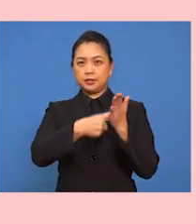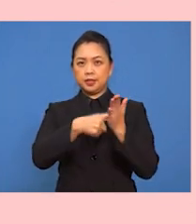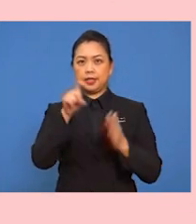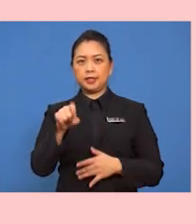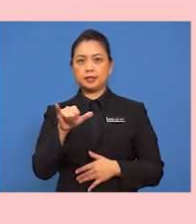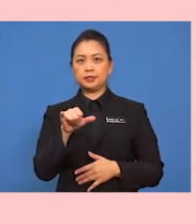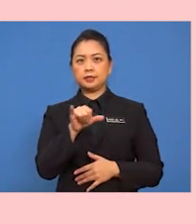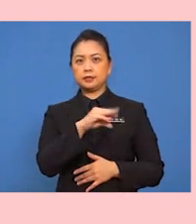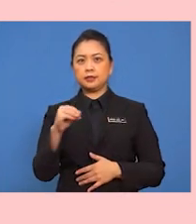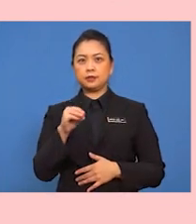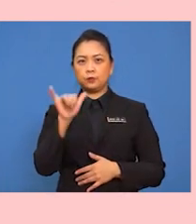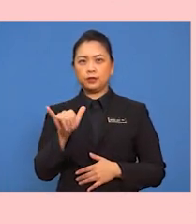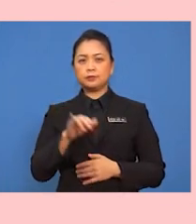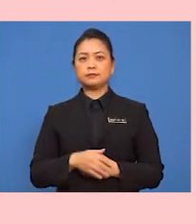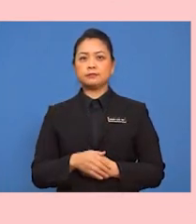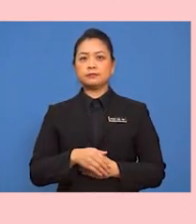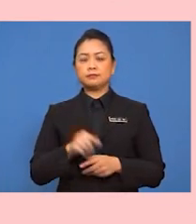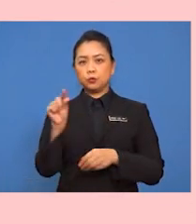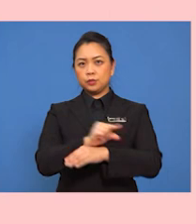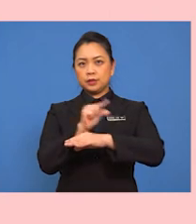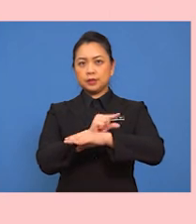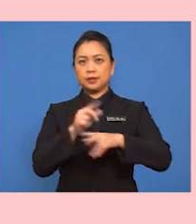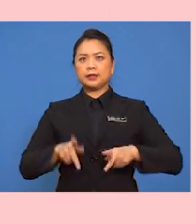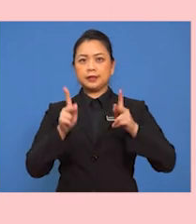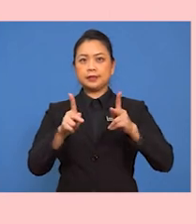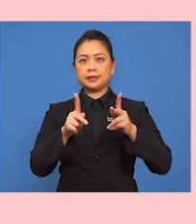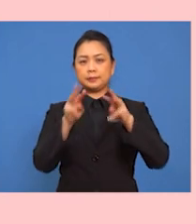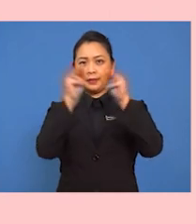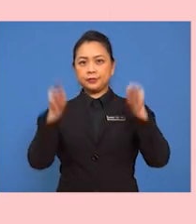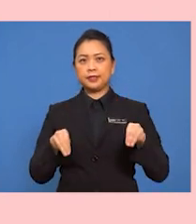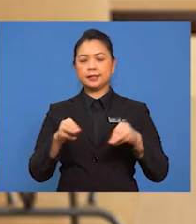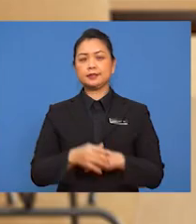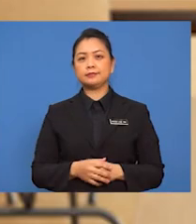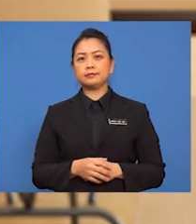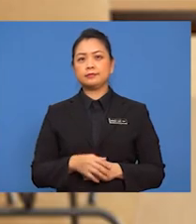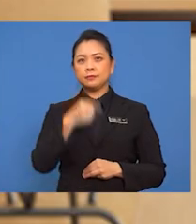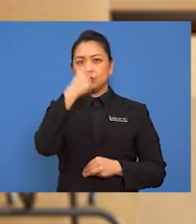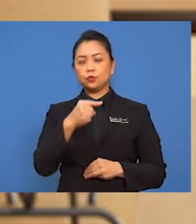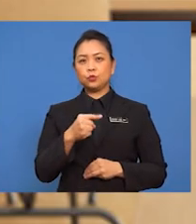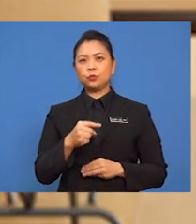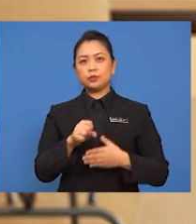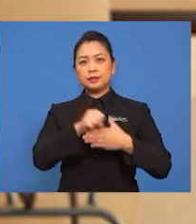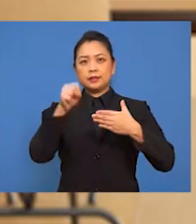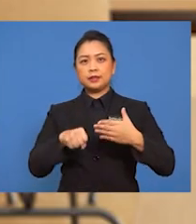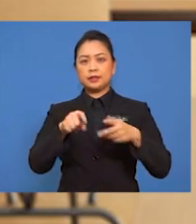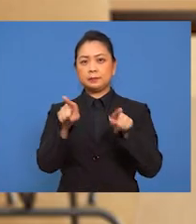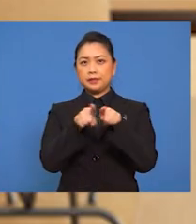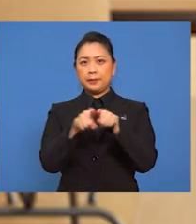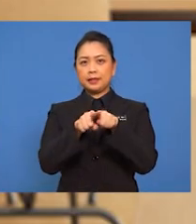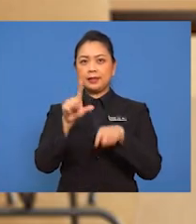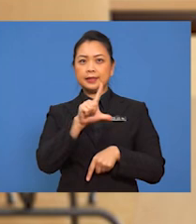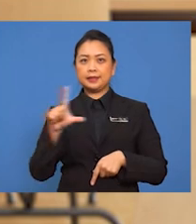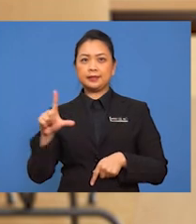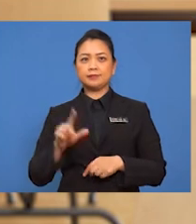X dan nilai Y menggunakan kaedah matriks. Untuk menyelesaikan persamaan linia